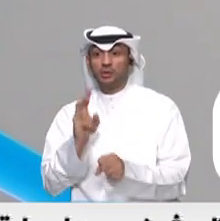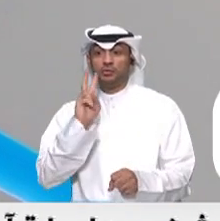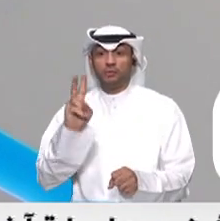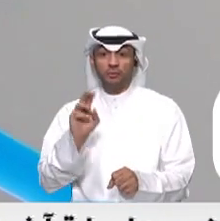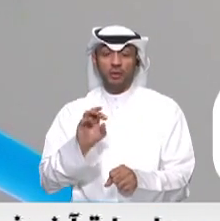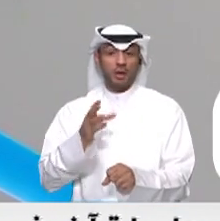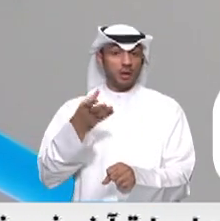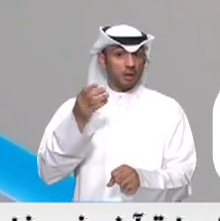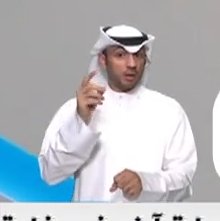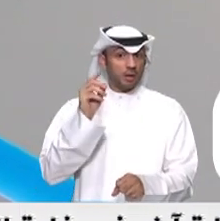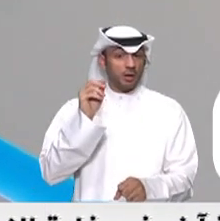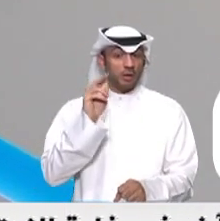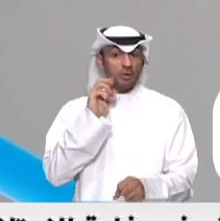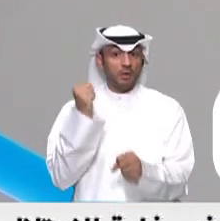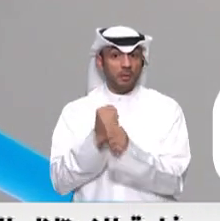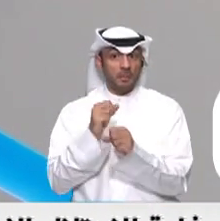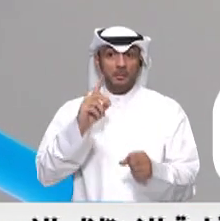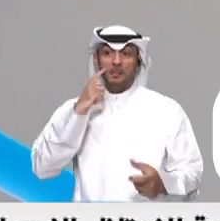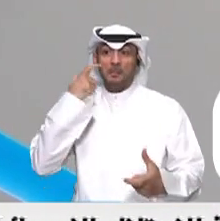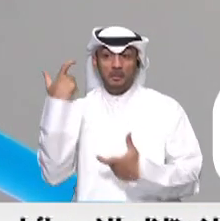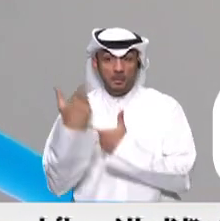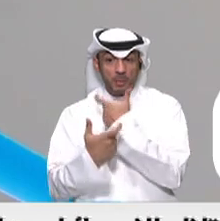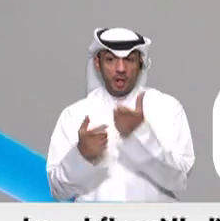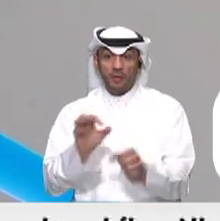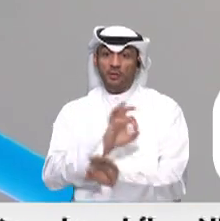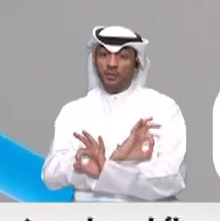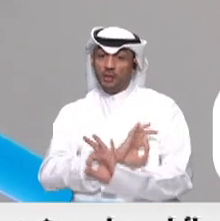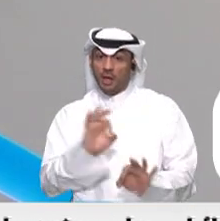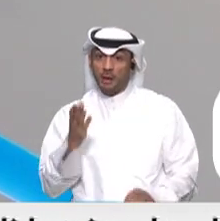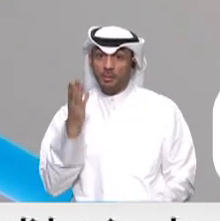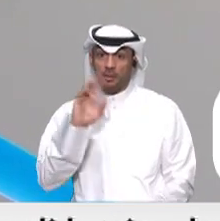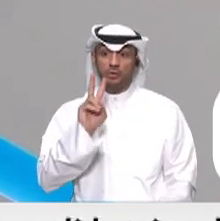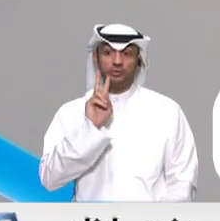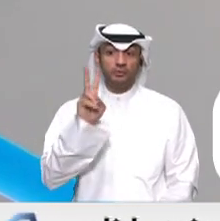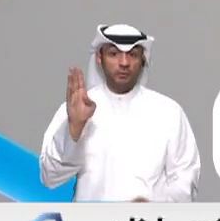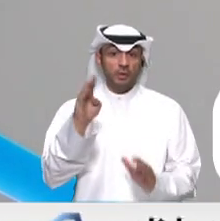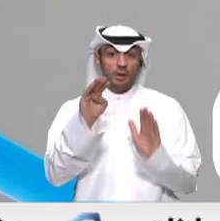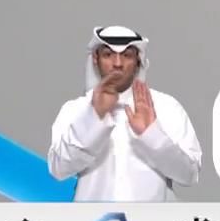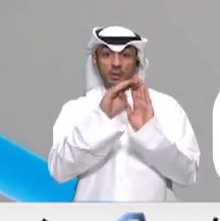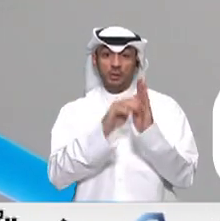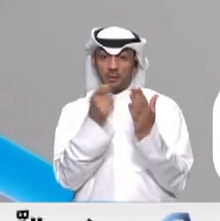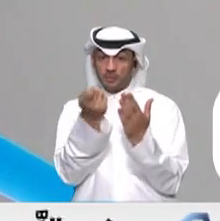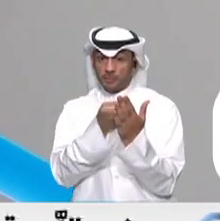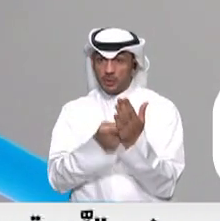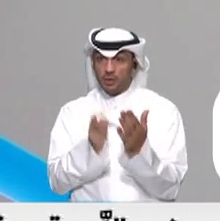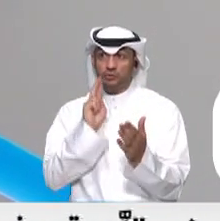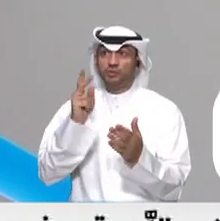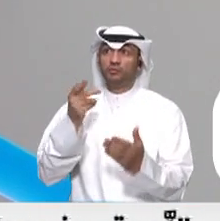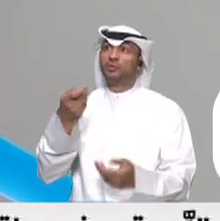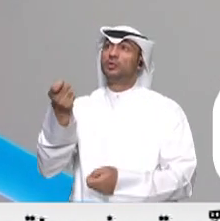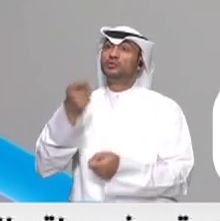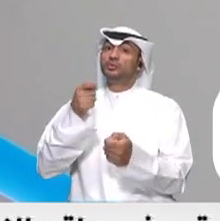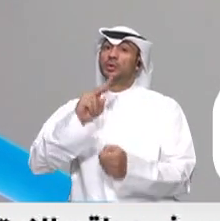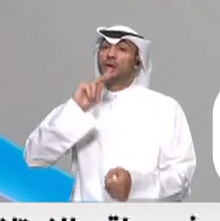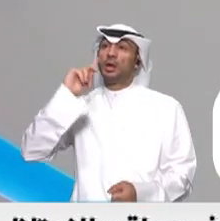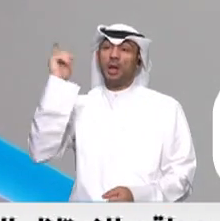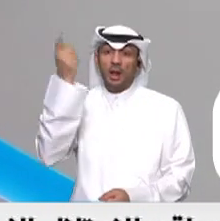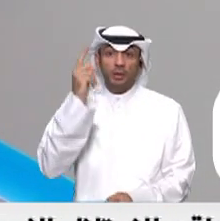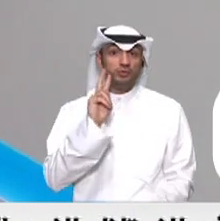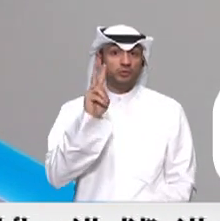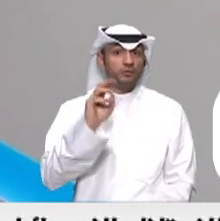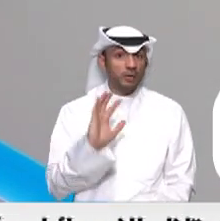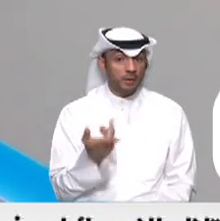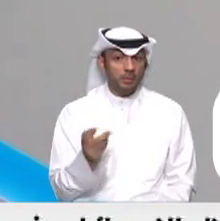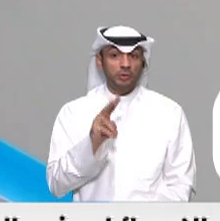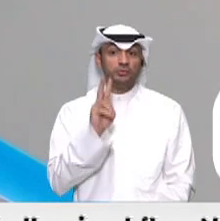الإبداعي وكذلك منهجيات البحث العلمي، وأيضا إعداد الاستبيانات والدراسات السوقية والتحليلية بهدف تصميم